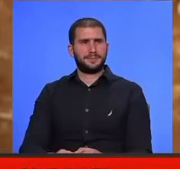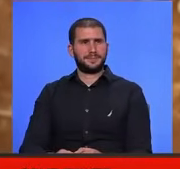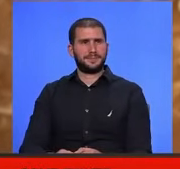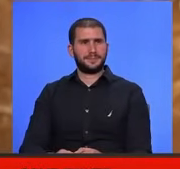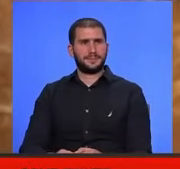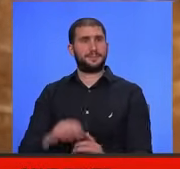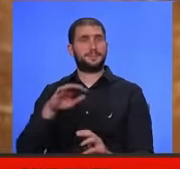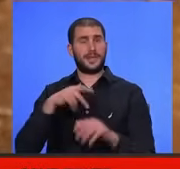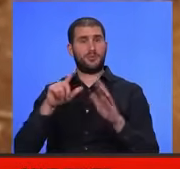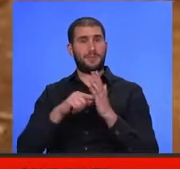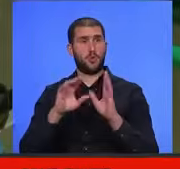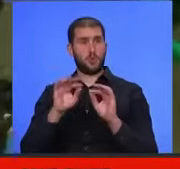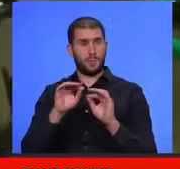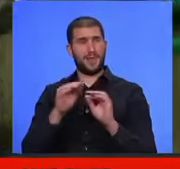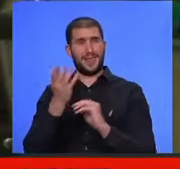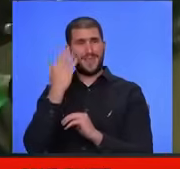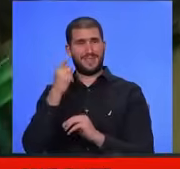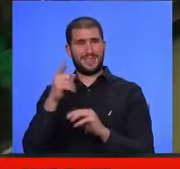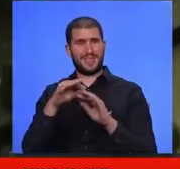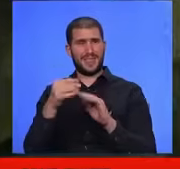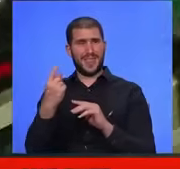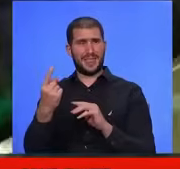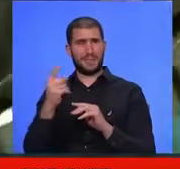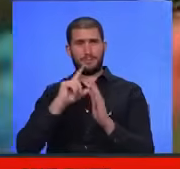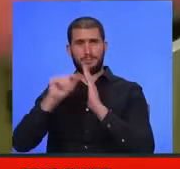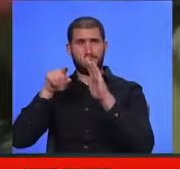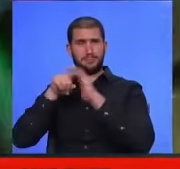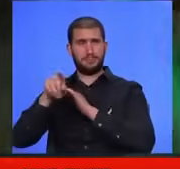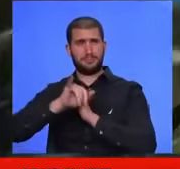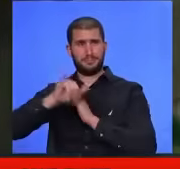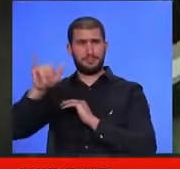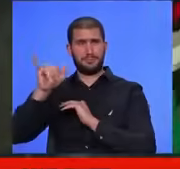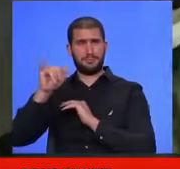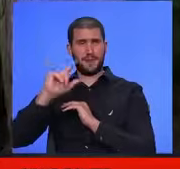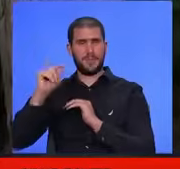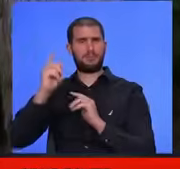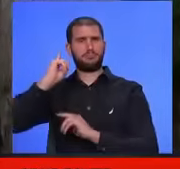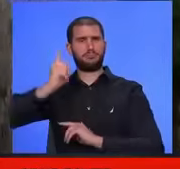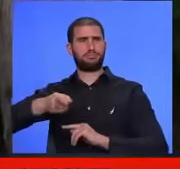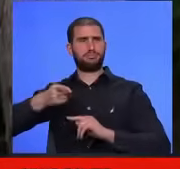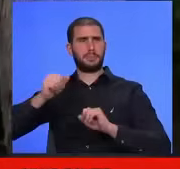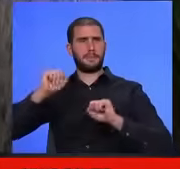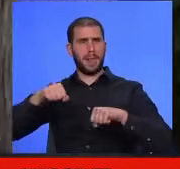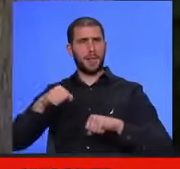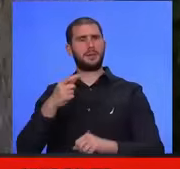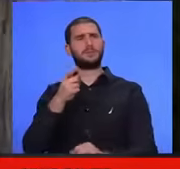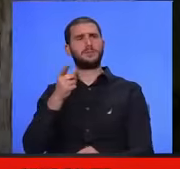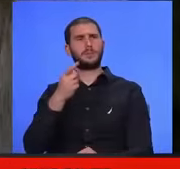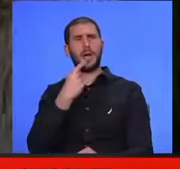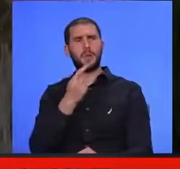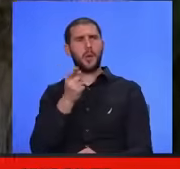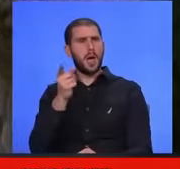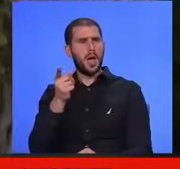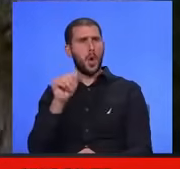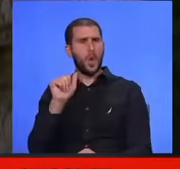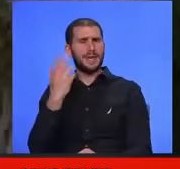לאחר השביעי באוקטובר, ממש לפני שהתאילנדים טסו הביתה, בהוראת המלך, הם באו אליי ואמרו לי שמבחינתם אופק